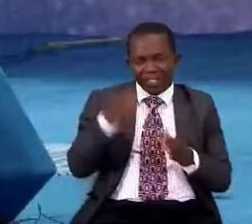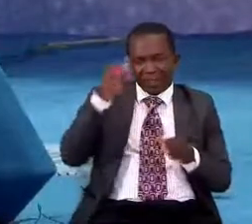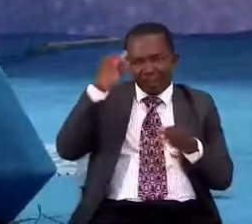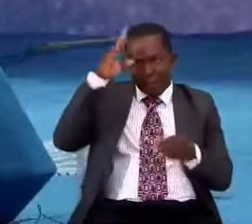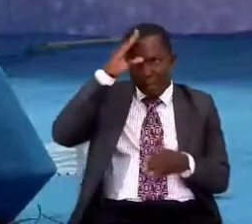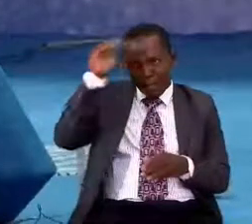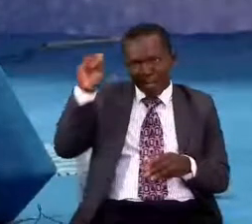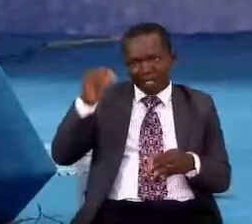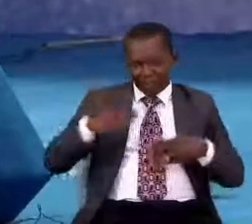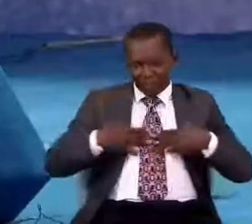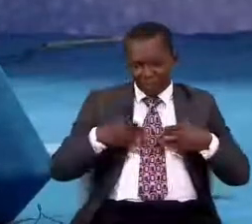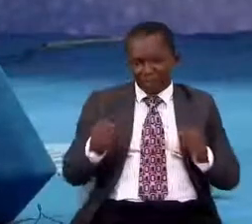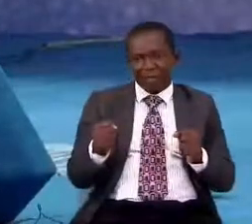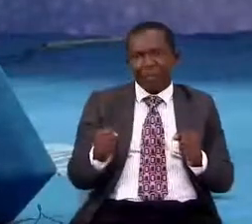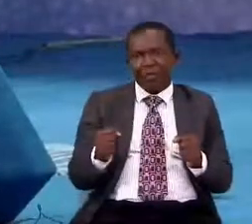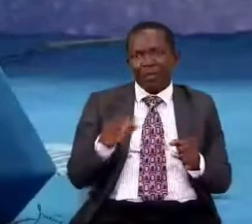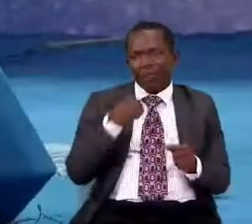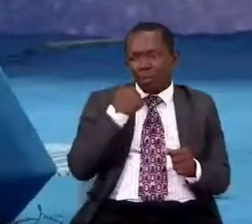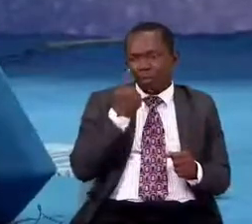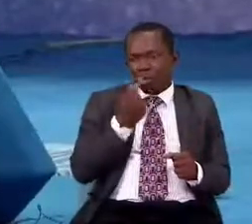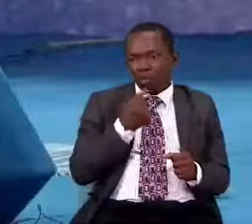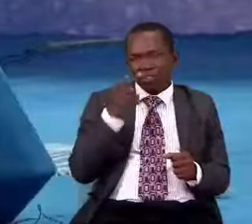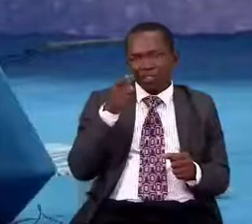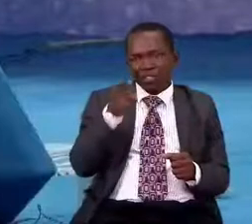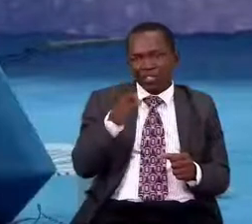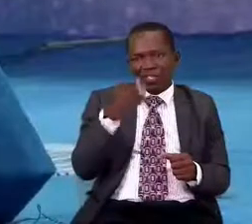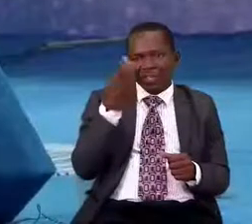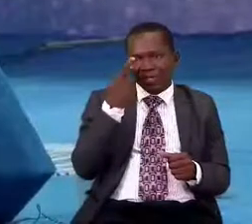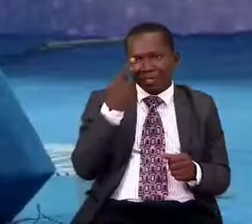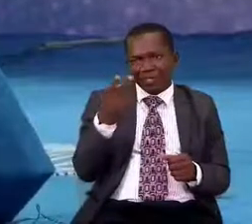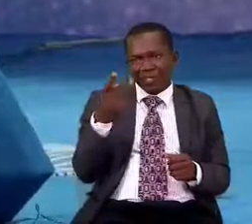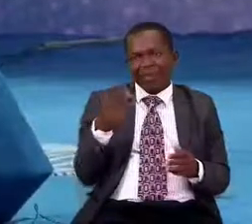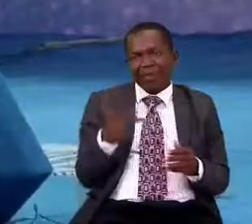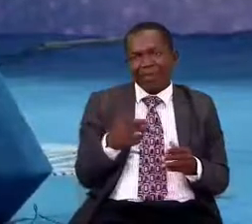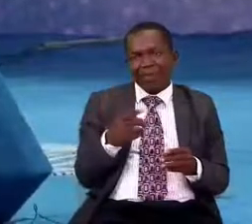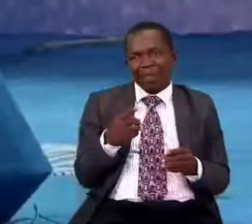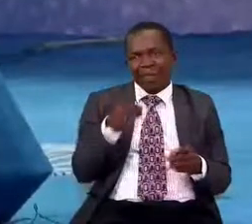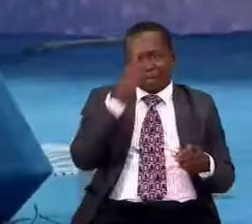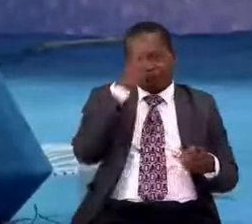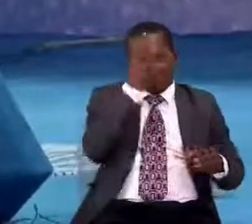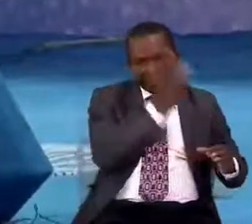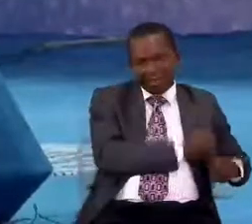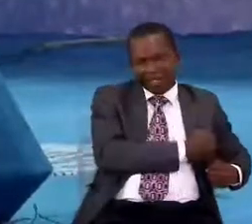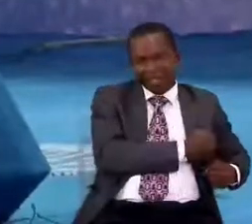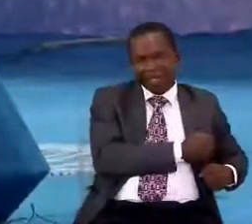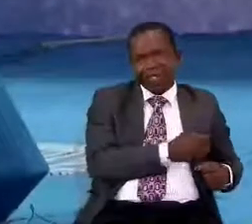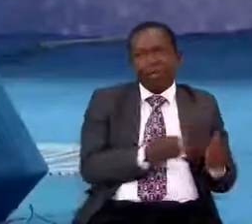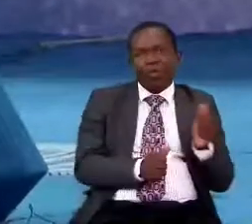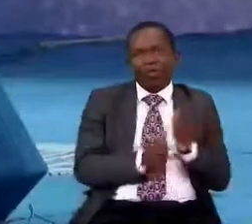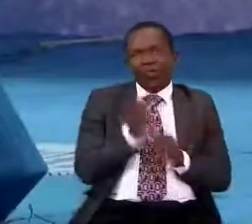connaissez, c'est la foi en lui qui a donné à cet homme